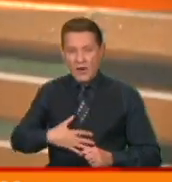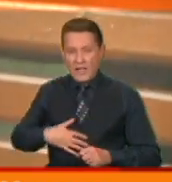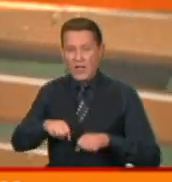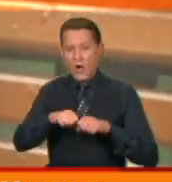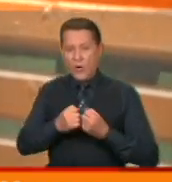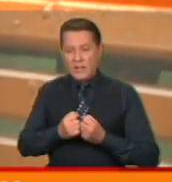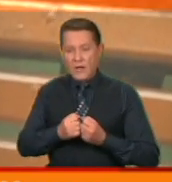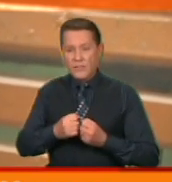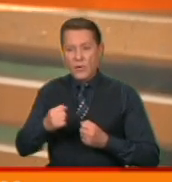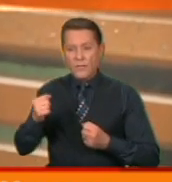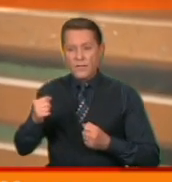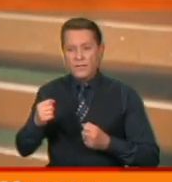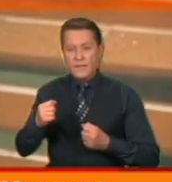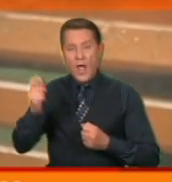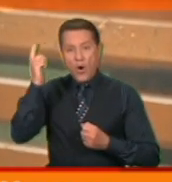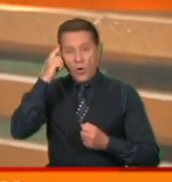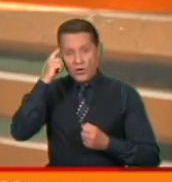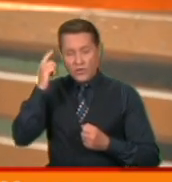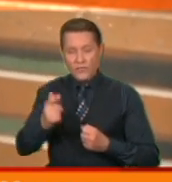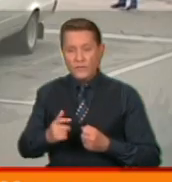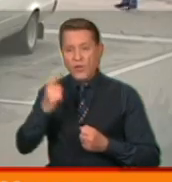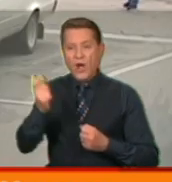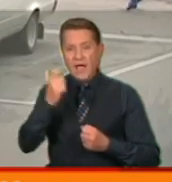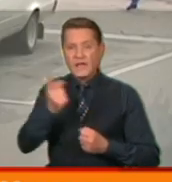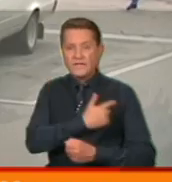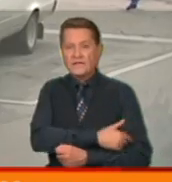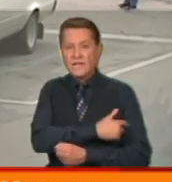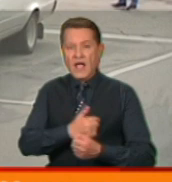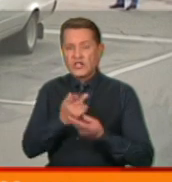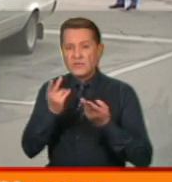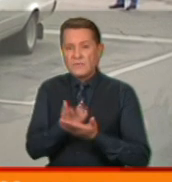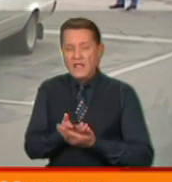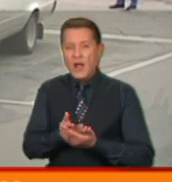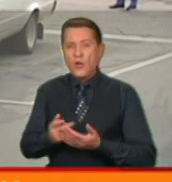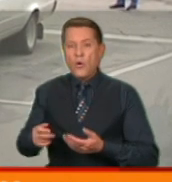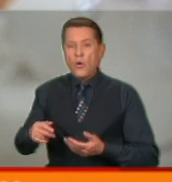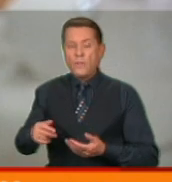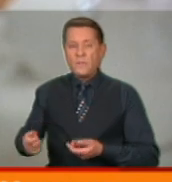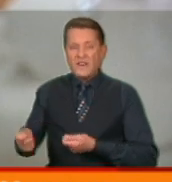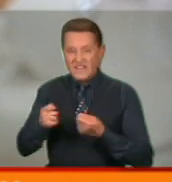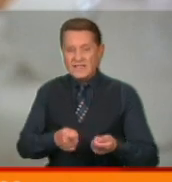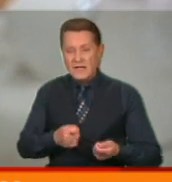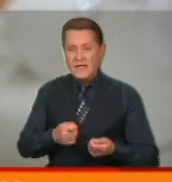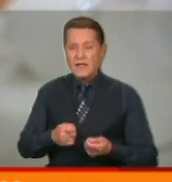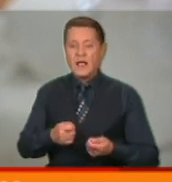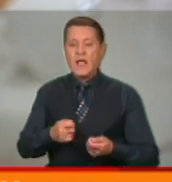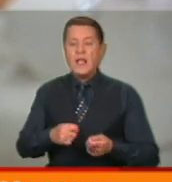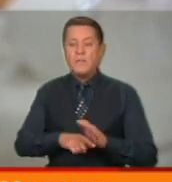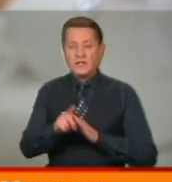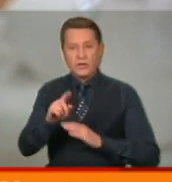Уламком набою пробило незахищену голову. До харківського шпиталю офіцер потрапив ще на своїх 2. І тут